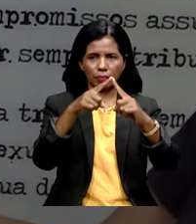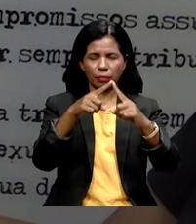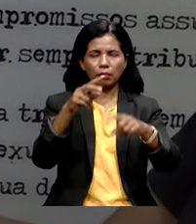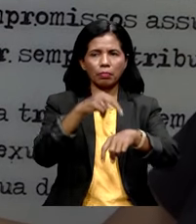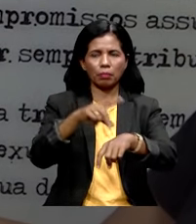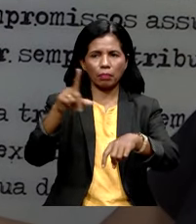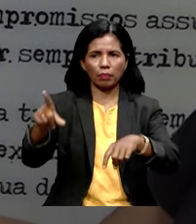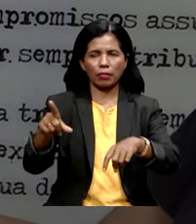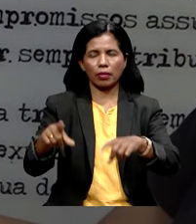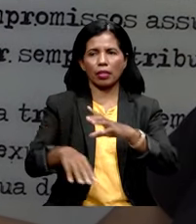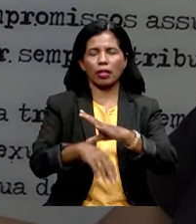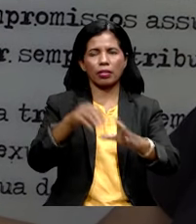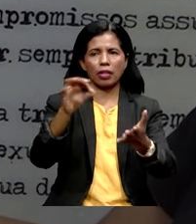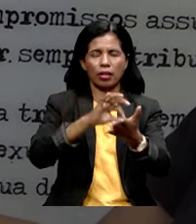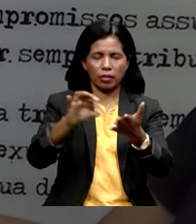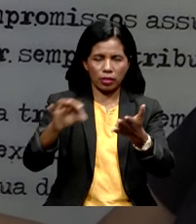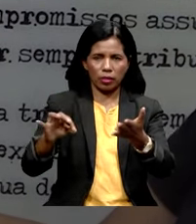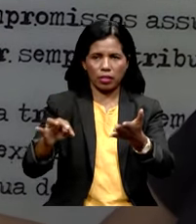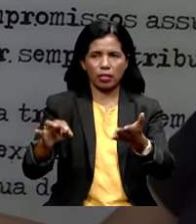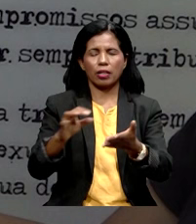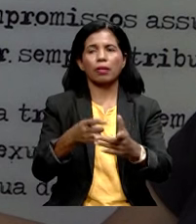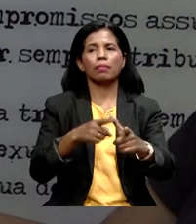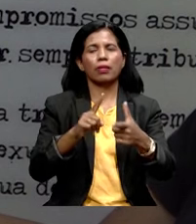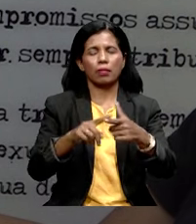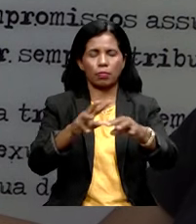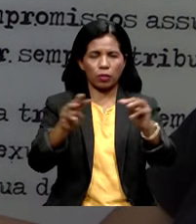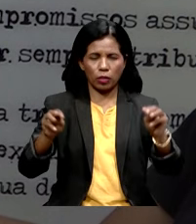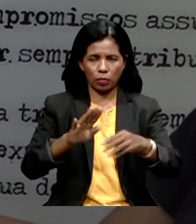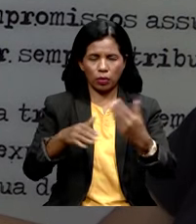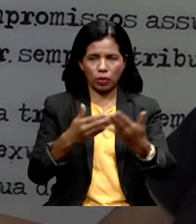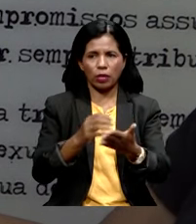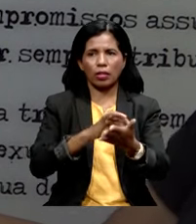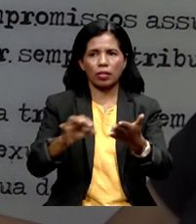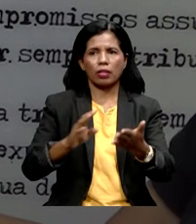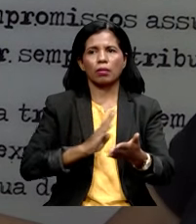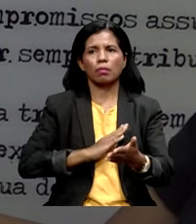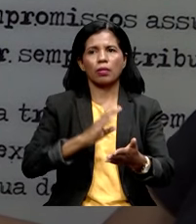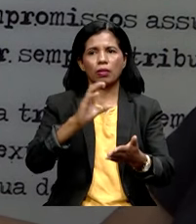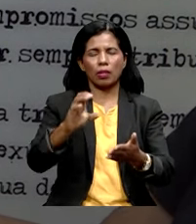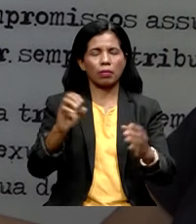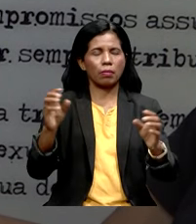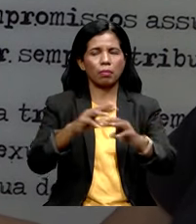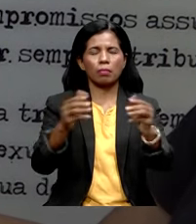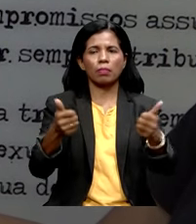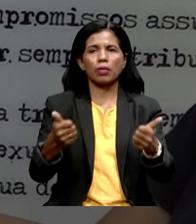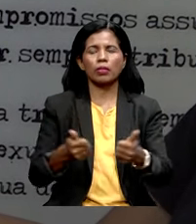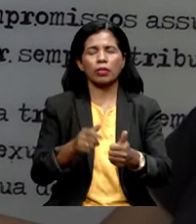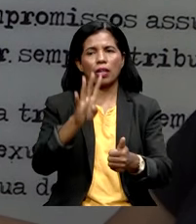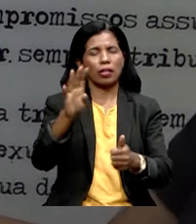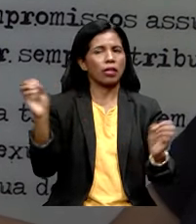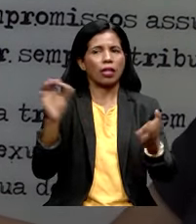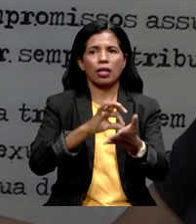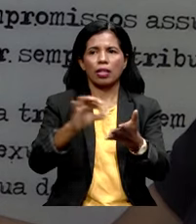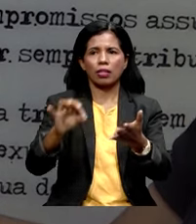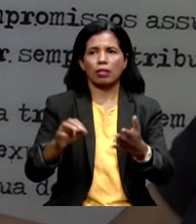nasional kuli hasai asina edital mai be munisipi Hototo asina menos bau kau postu hat la asina ne be hawane bau kau nian